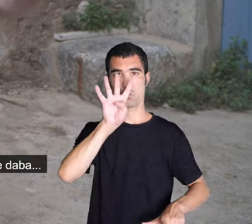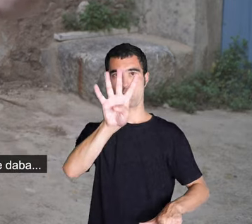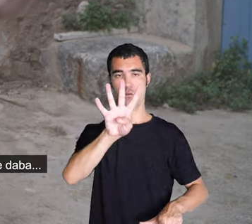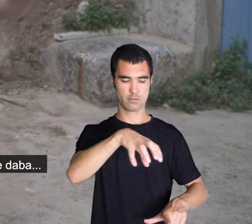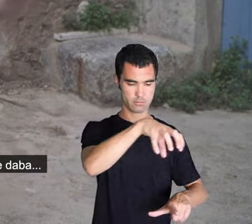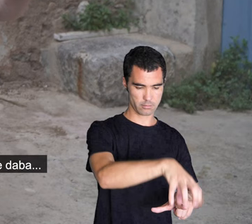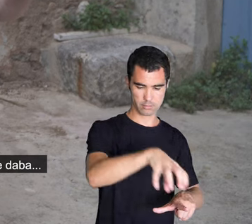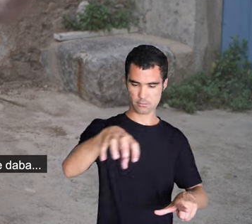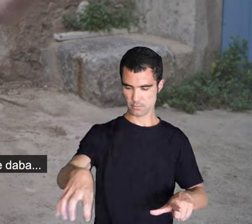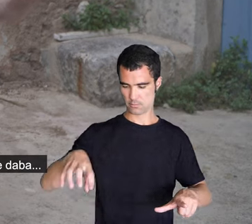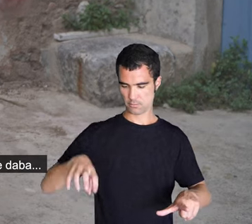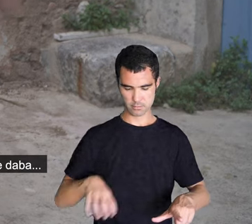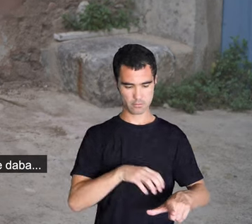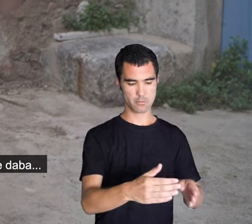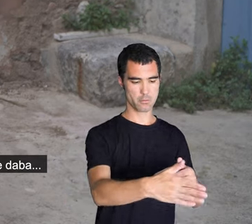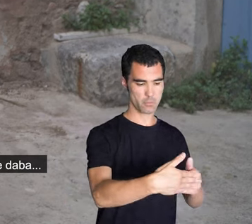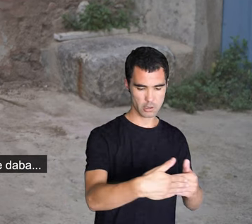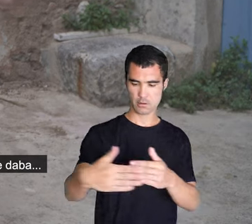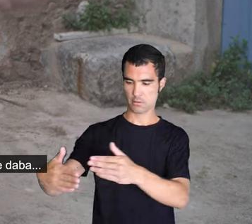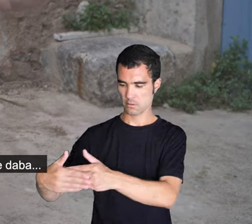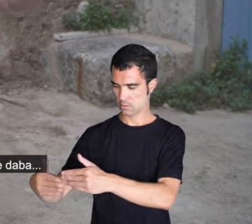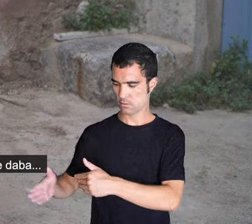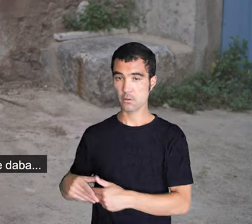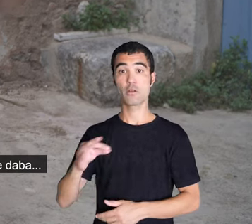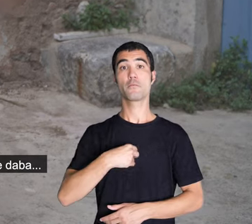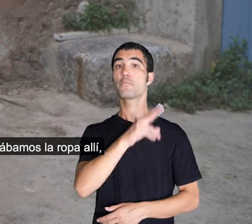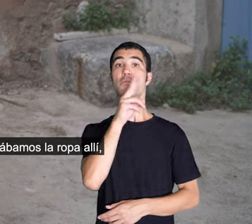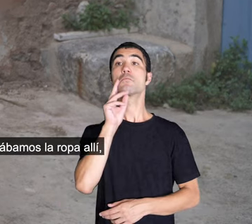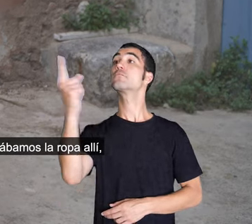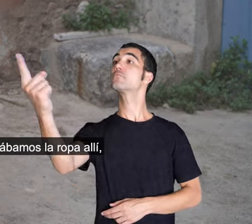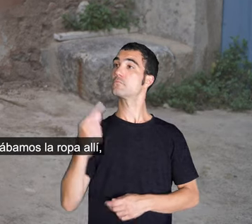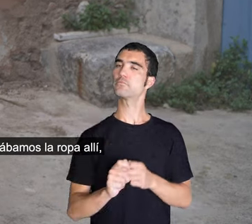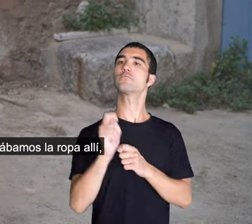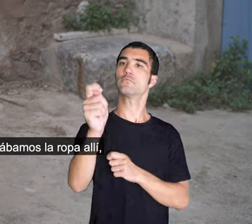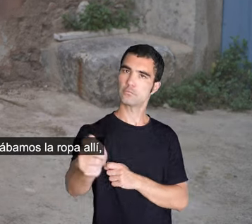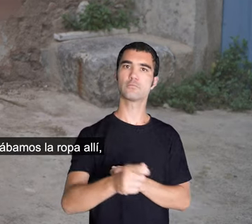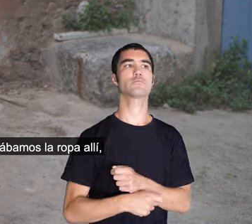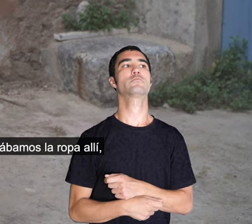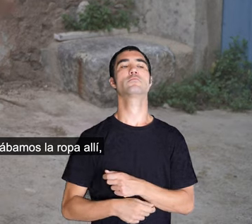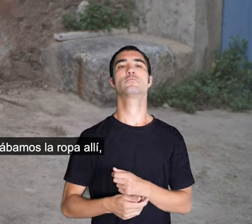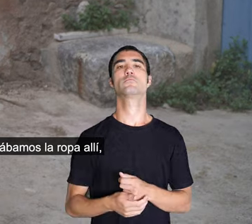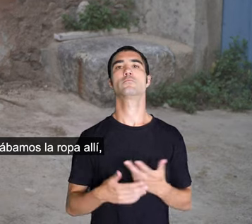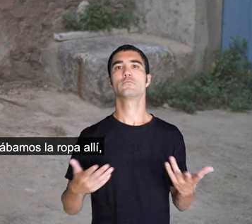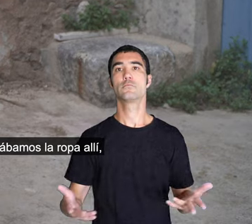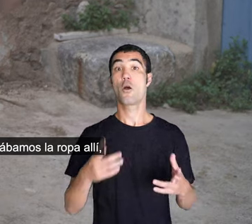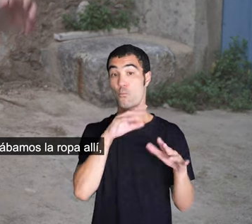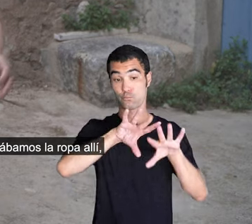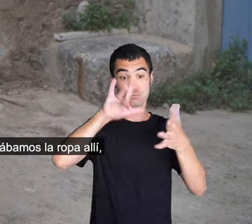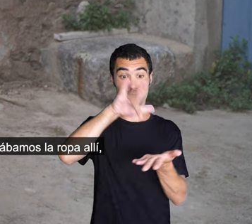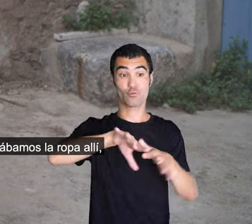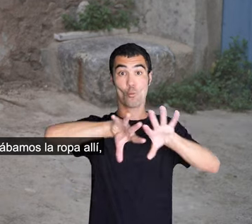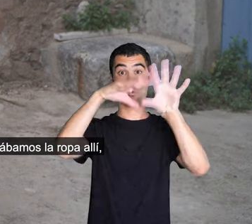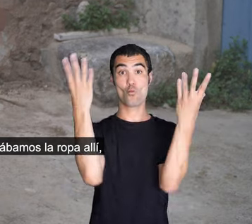i cada una tenia la seva porta, i mon mare no esquivaria, li donava, i quan teníem llenaça, quan teníem l'overbooking,